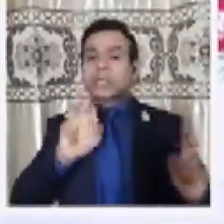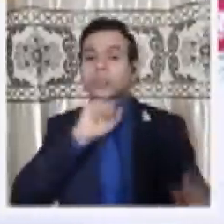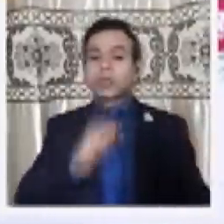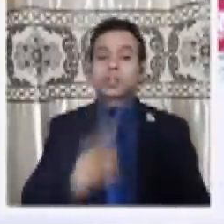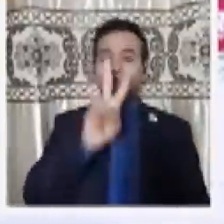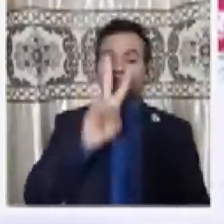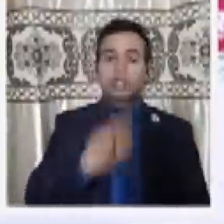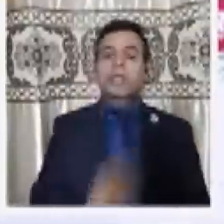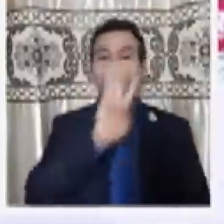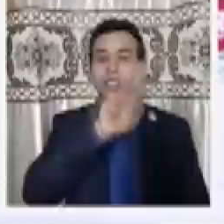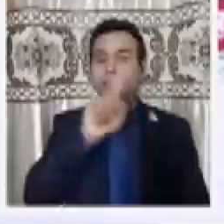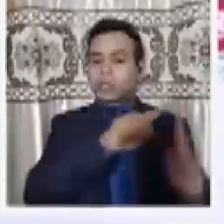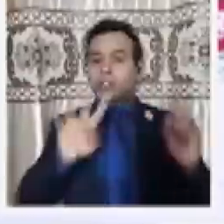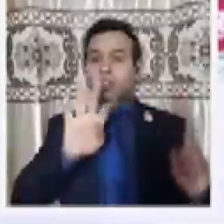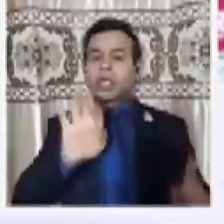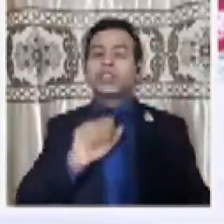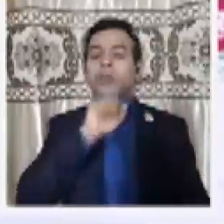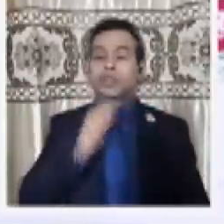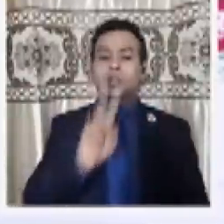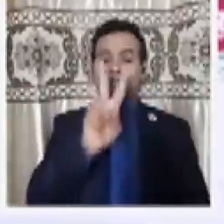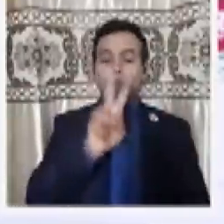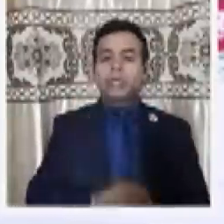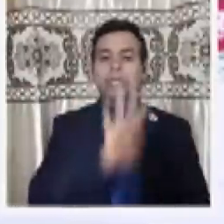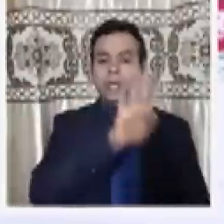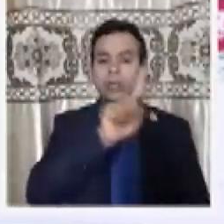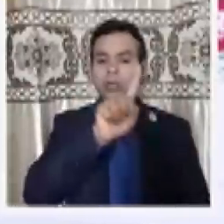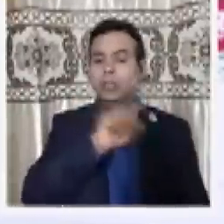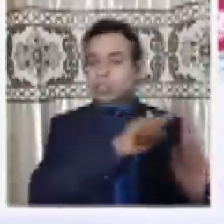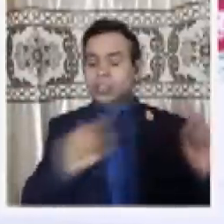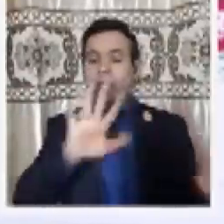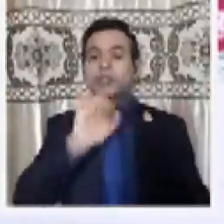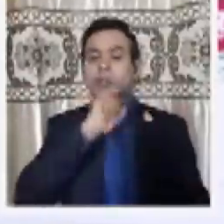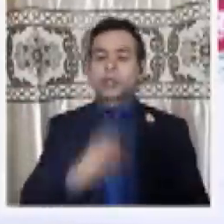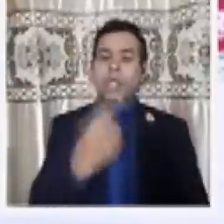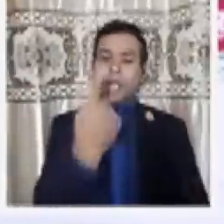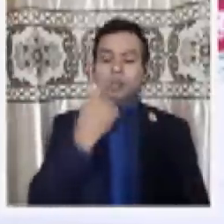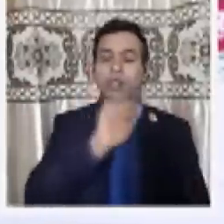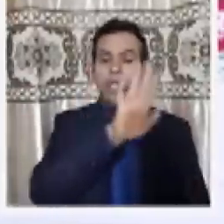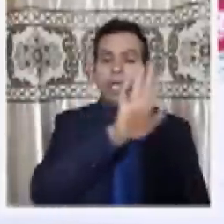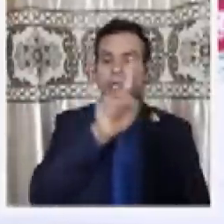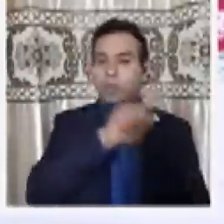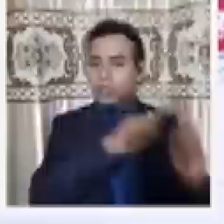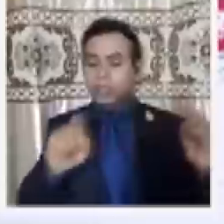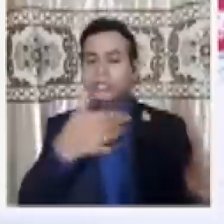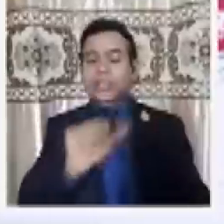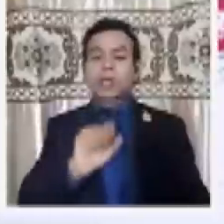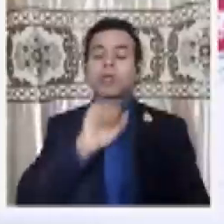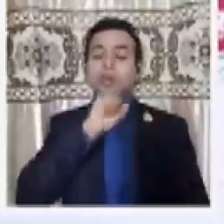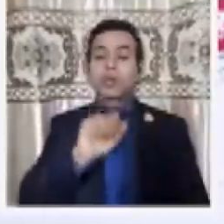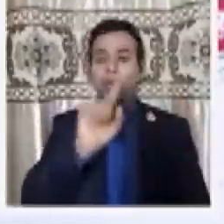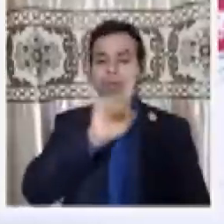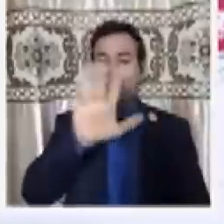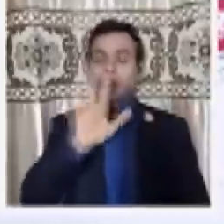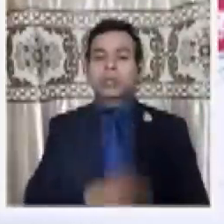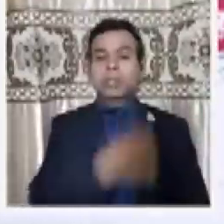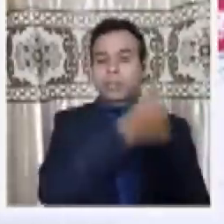24 ঘন্টায় যারা মৃত্যুবরণ করেছেন, বয়স বিভাজনে 21 থেকে 30 বছরের 2 জন, 31 থেকে 40 2 জন, 41 থেকে 50